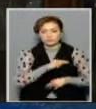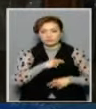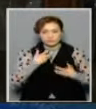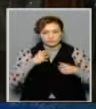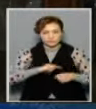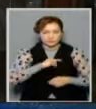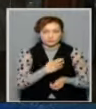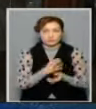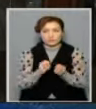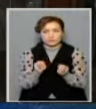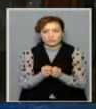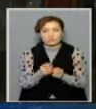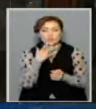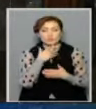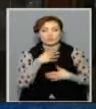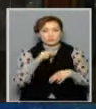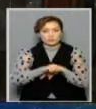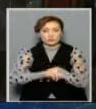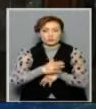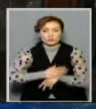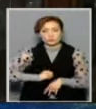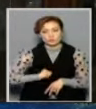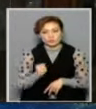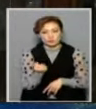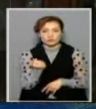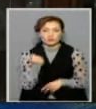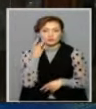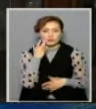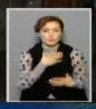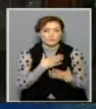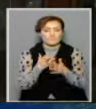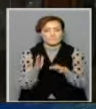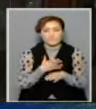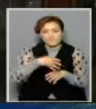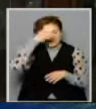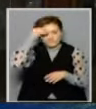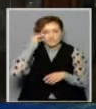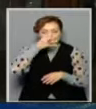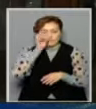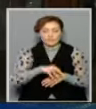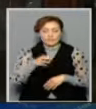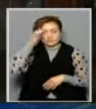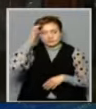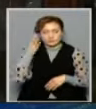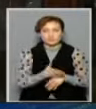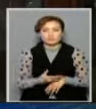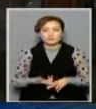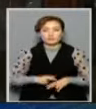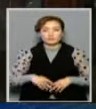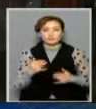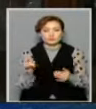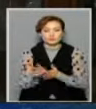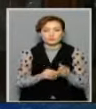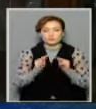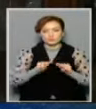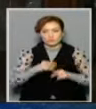трудолюбия. Он всегда окружен своими учениками, друзьями, с которыми активно делится своим опытом и знаниями. Он был для нас